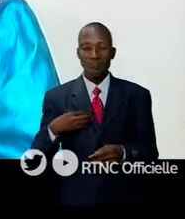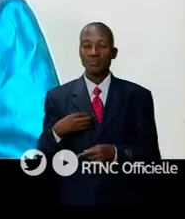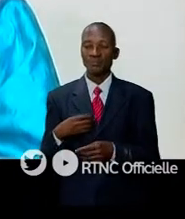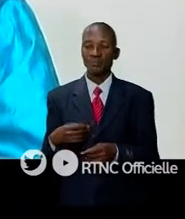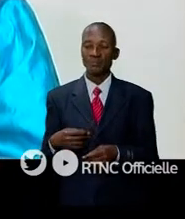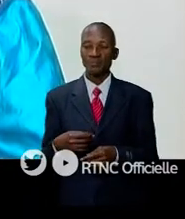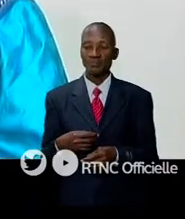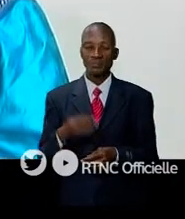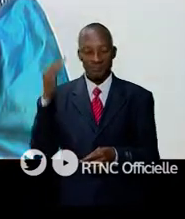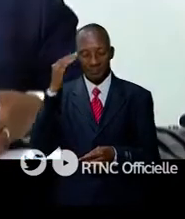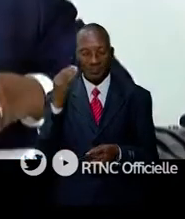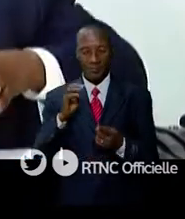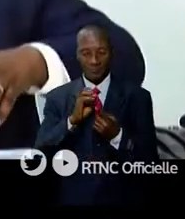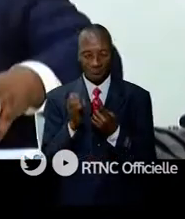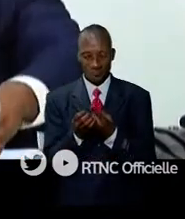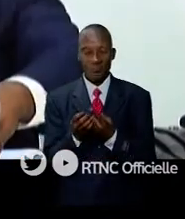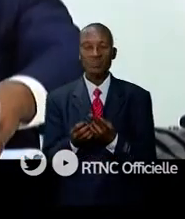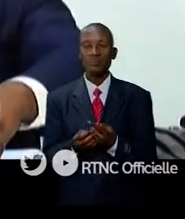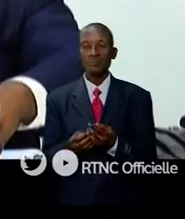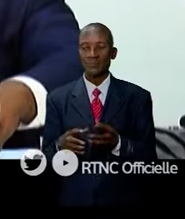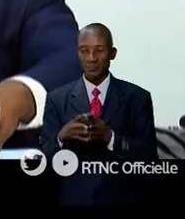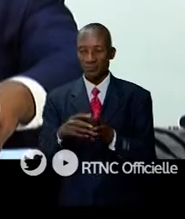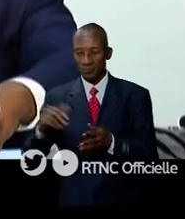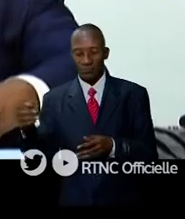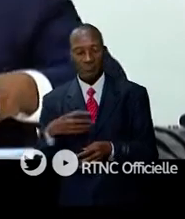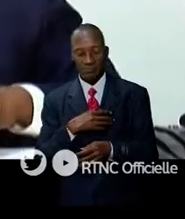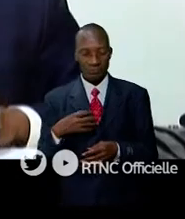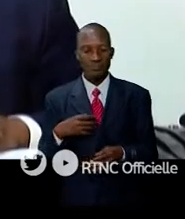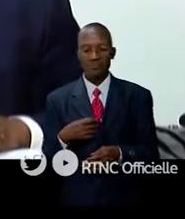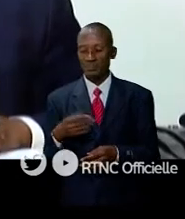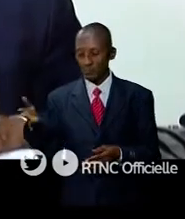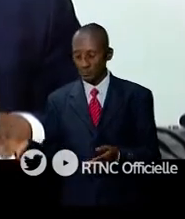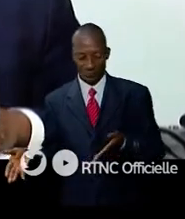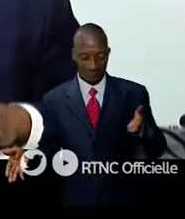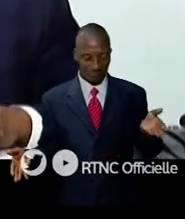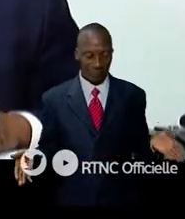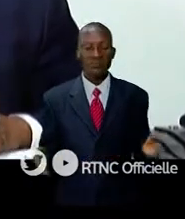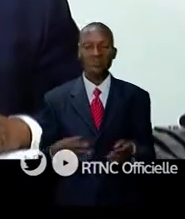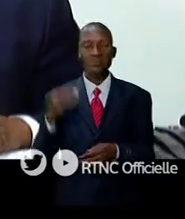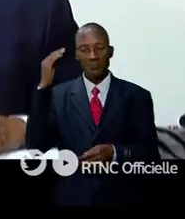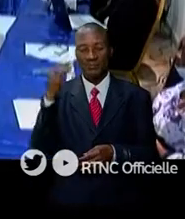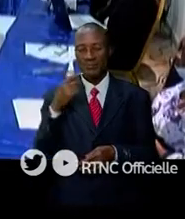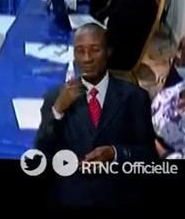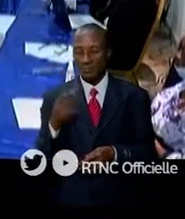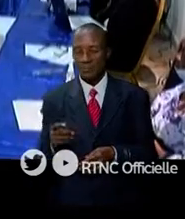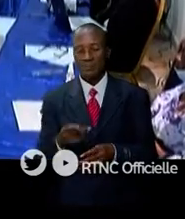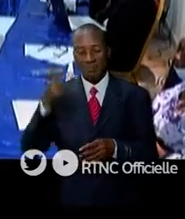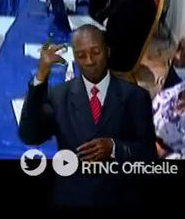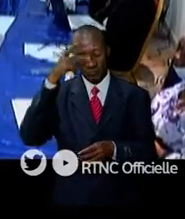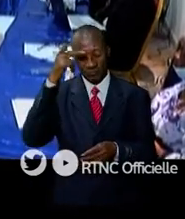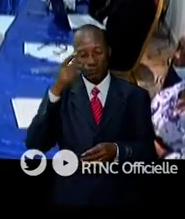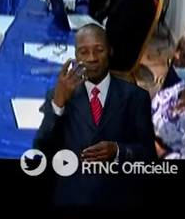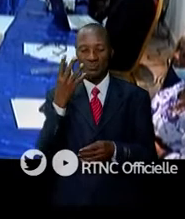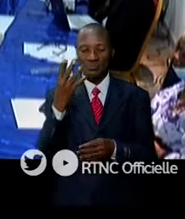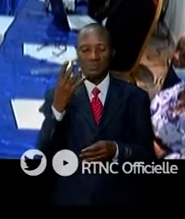le ministre de l'Environnement, maître Nyamugabo Baziboué, a signifié qu'après ces processus du 4 mars 2020, sous le